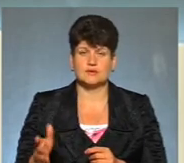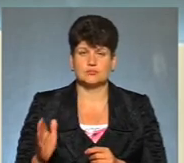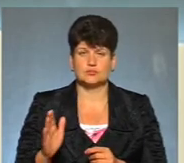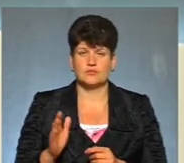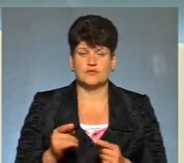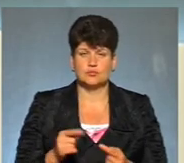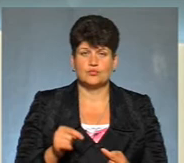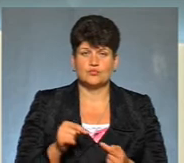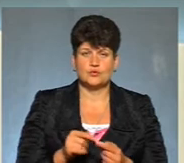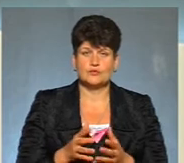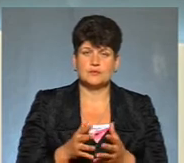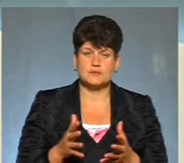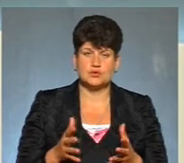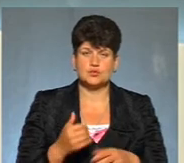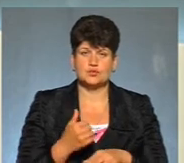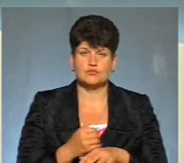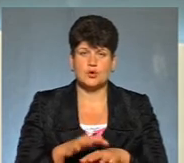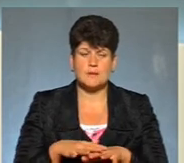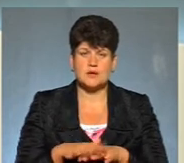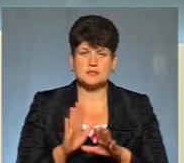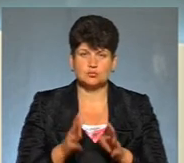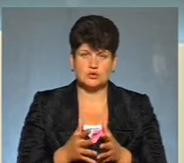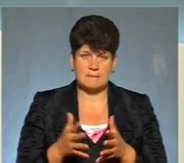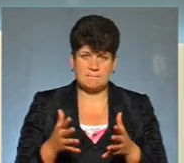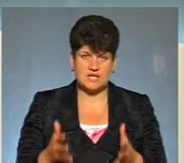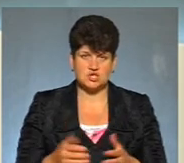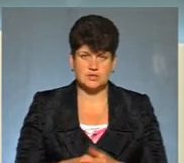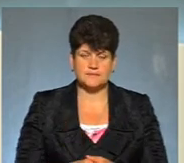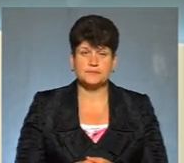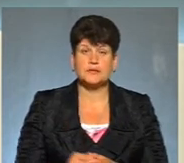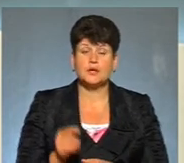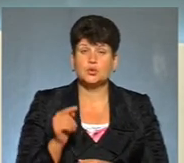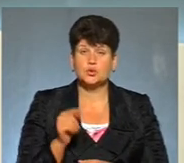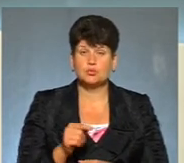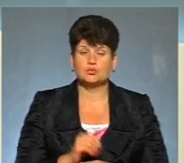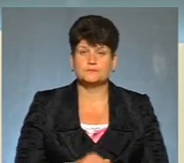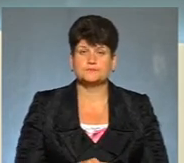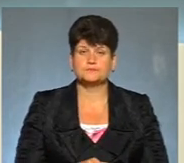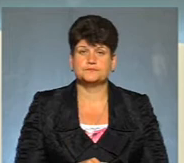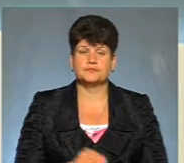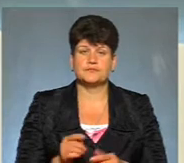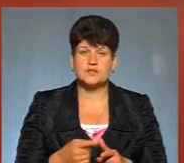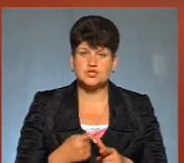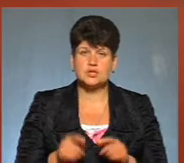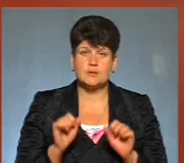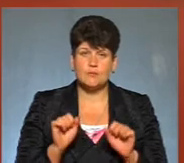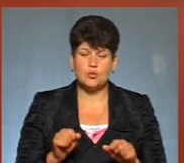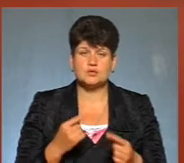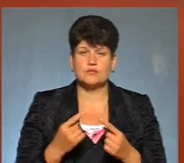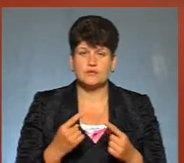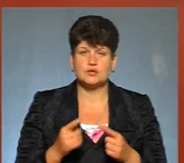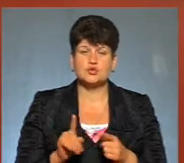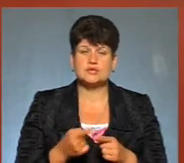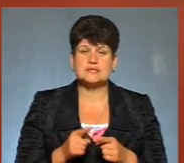від більшої основної маси буде більшою. Тому чи можна казати, що це вже